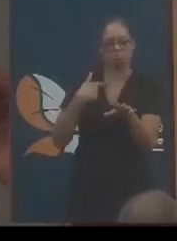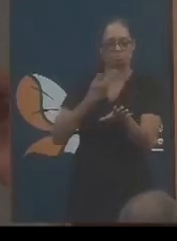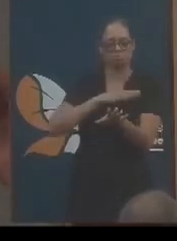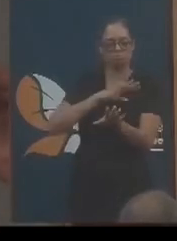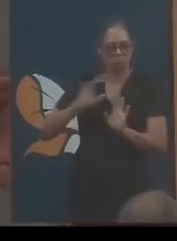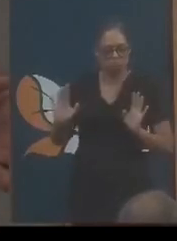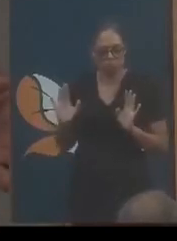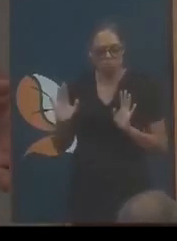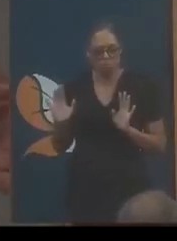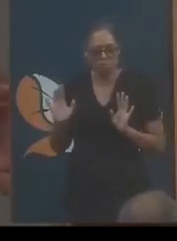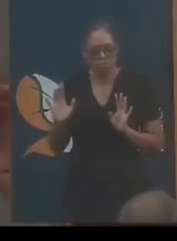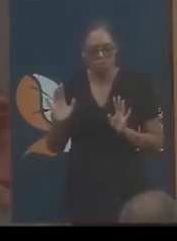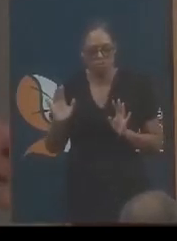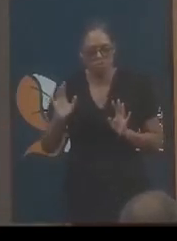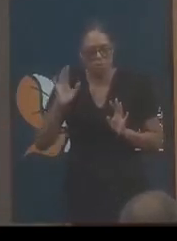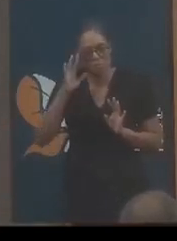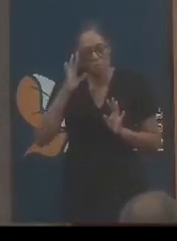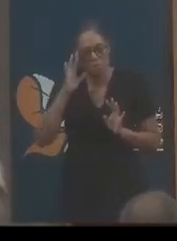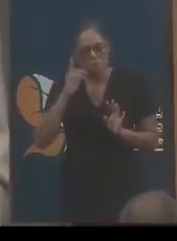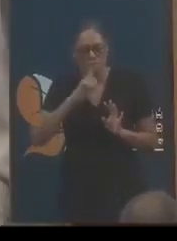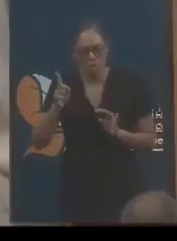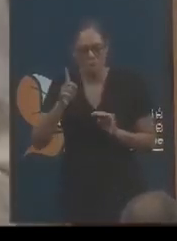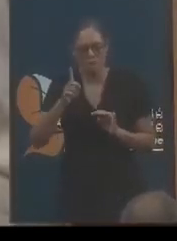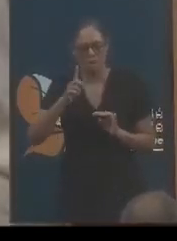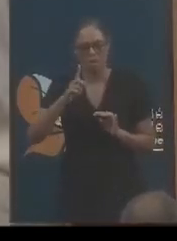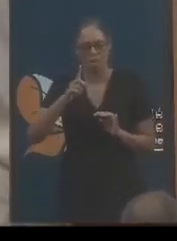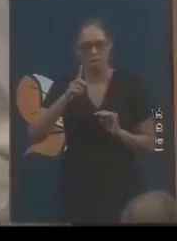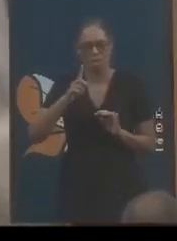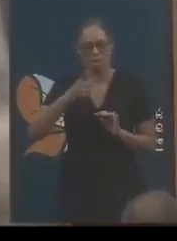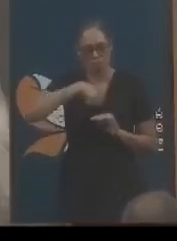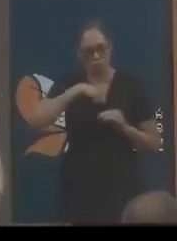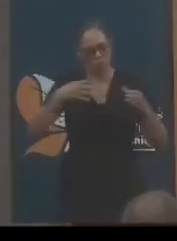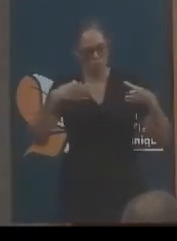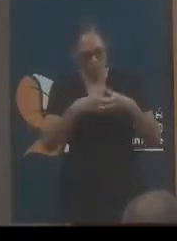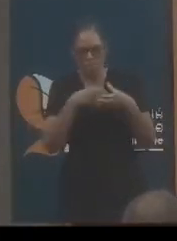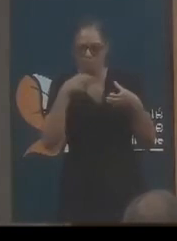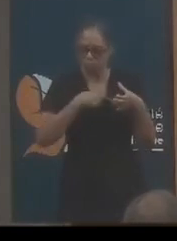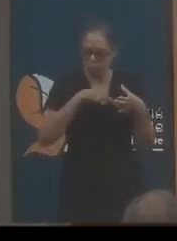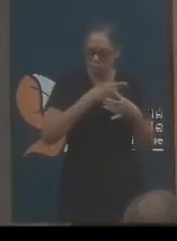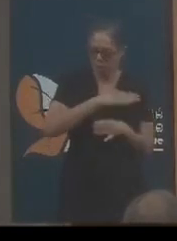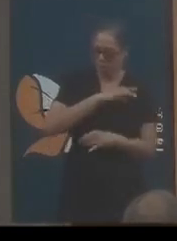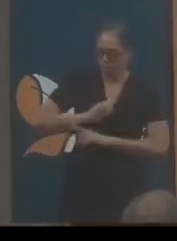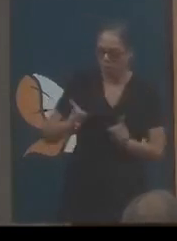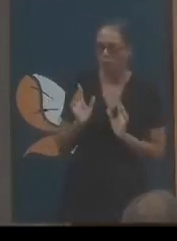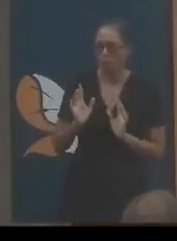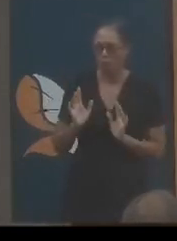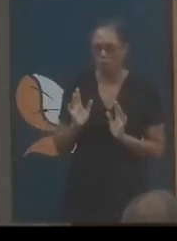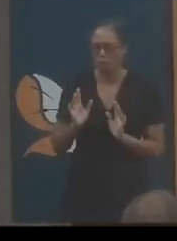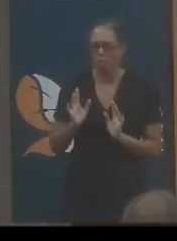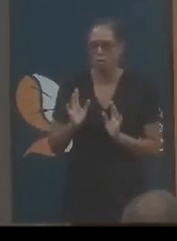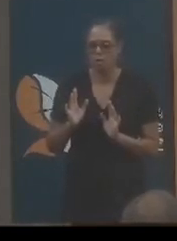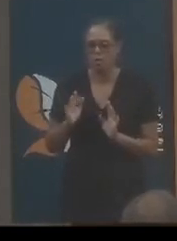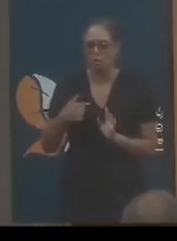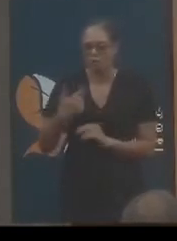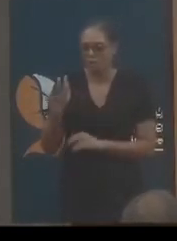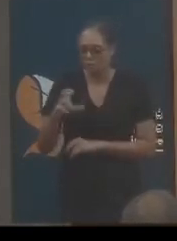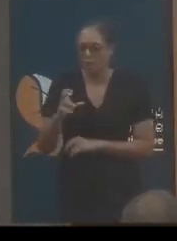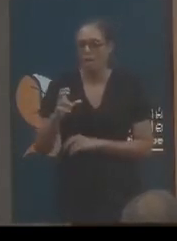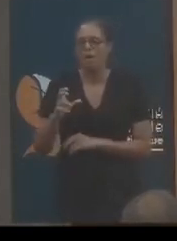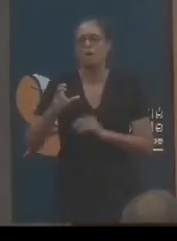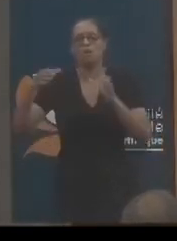responsabilité. Hein, qu'on ne nous fasse pas, notre majorité, de porter la responsabilité. Je ne veux non plus faire porter